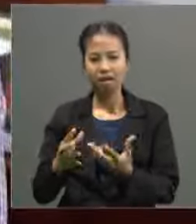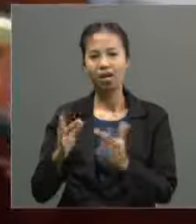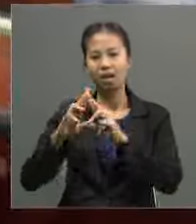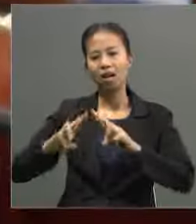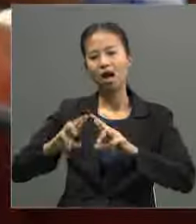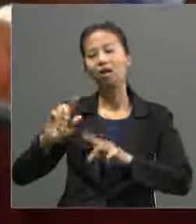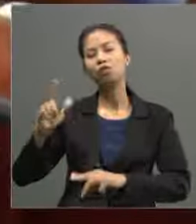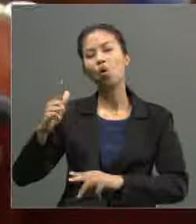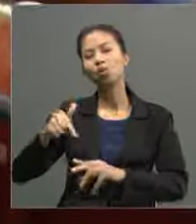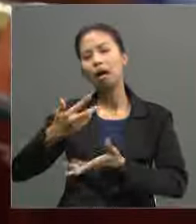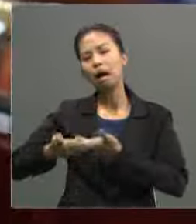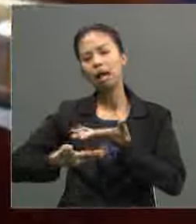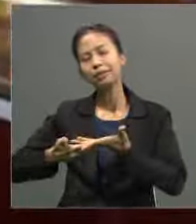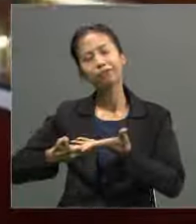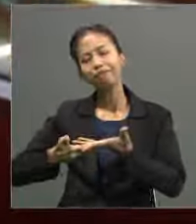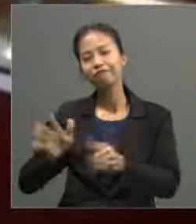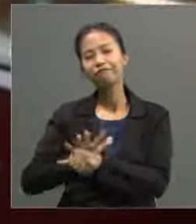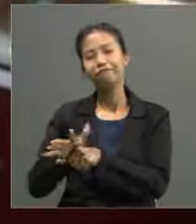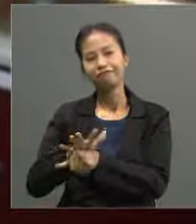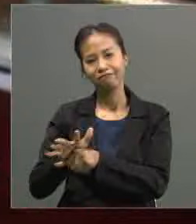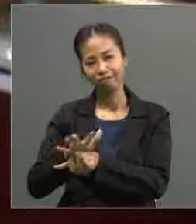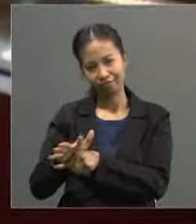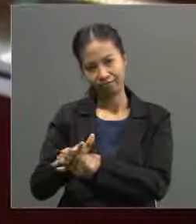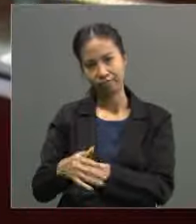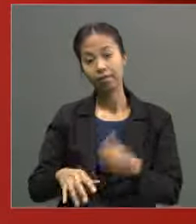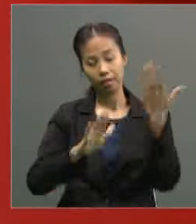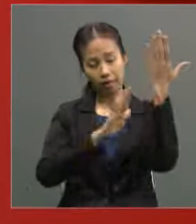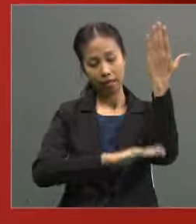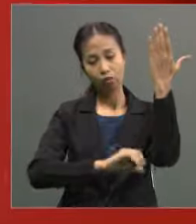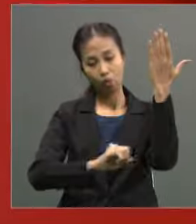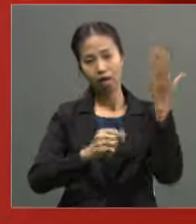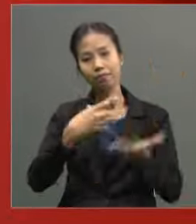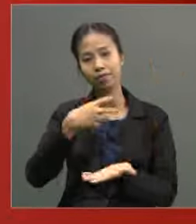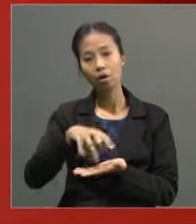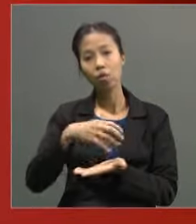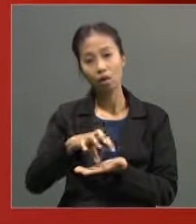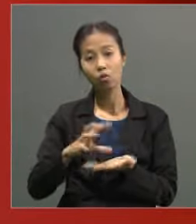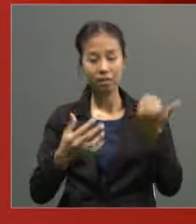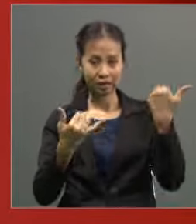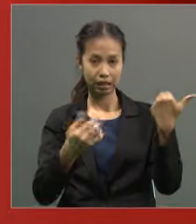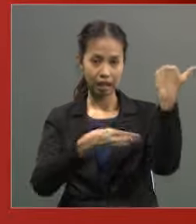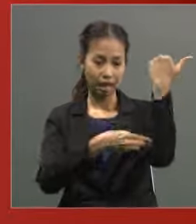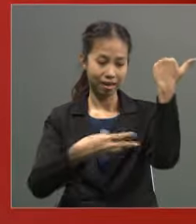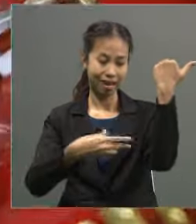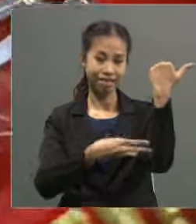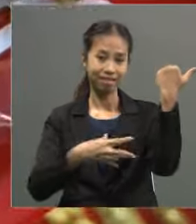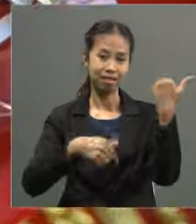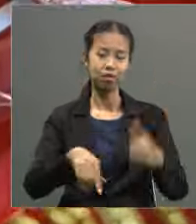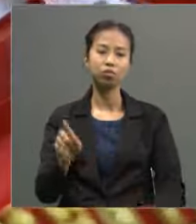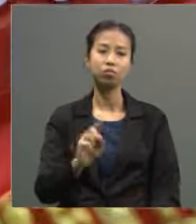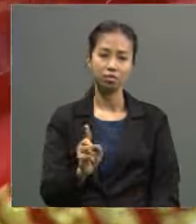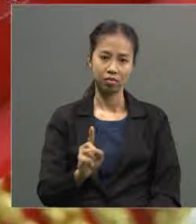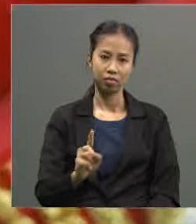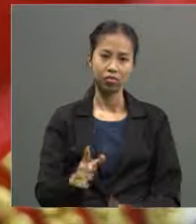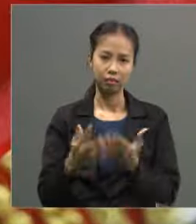เท่าไหร่ครับร้านทองที่สงขลาเขาบอกกันมาแบบนี้นะครับขณะที่หาดใหญ่เองเขาบอกว่ามีการ